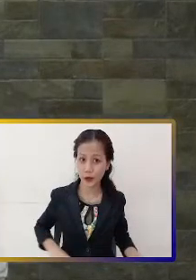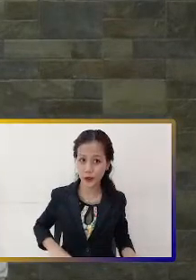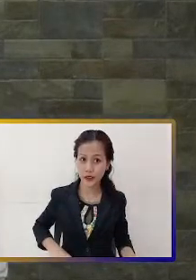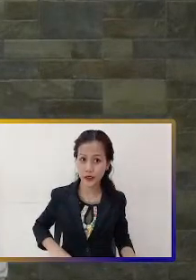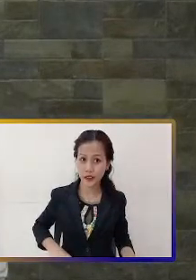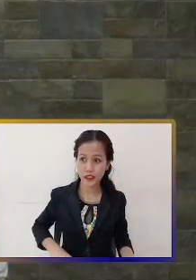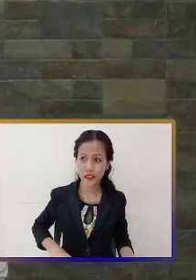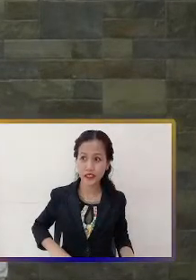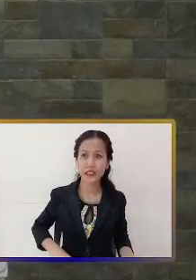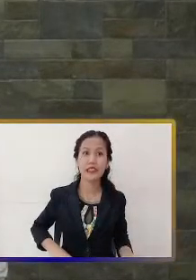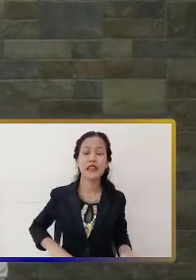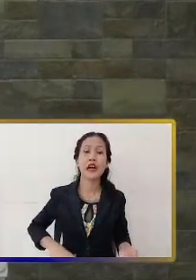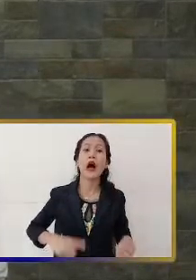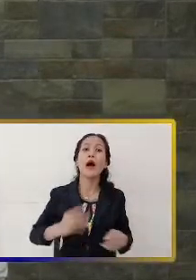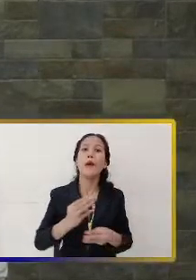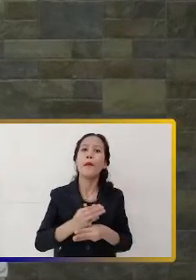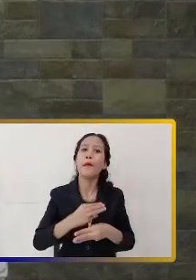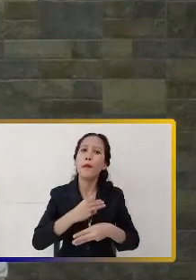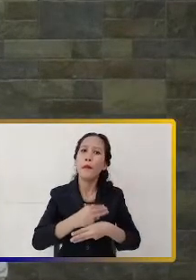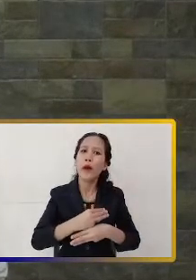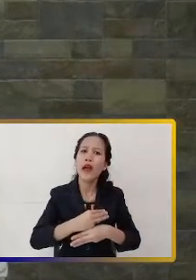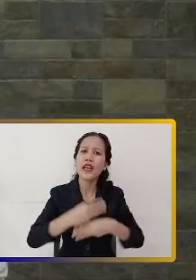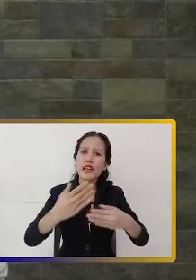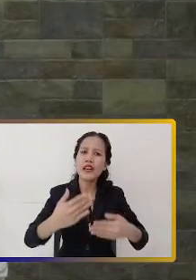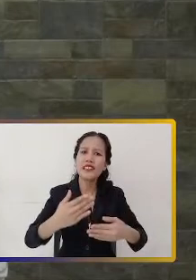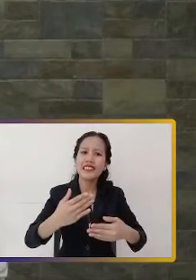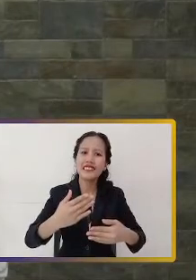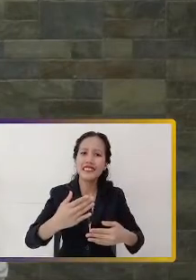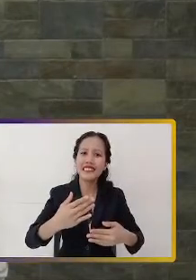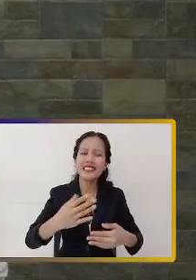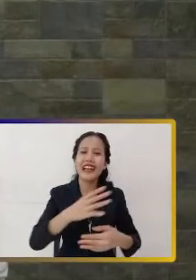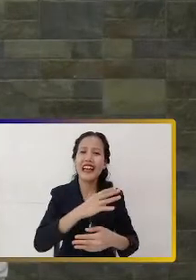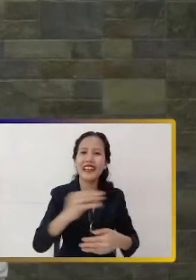And the Lord pleased the Lord, and